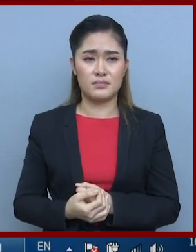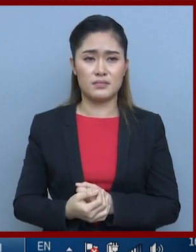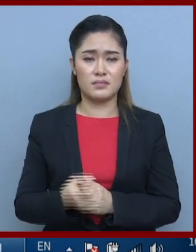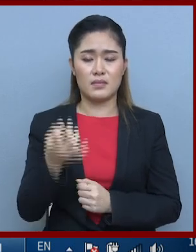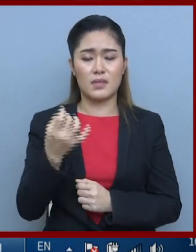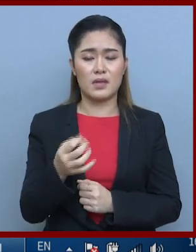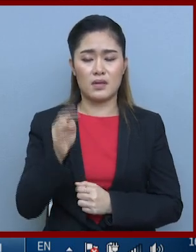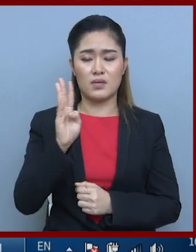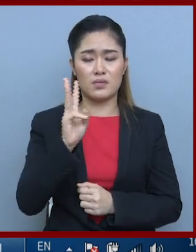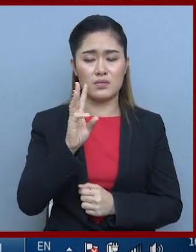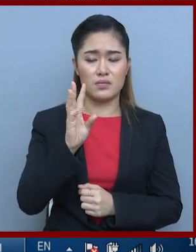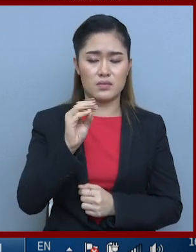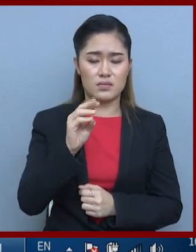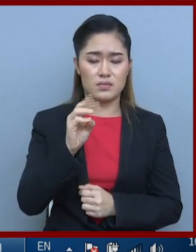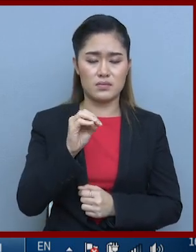อันนี้ถัดมาคืออะไร